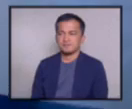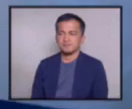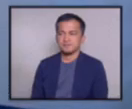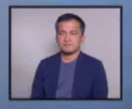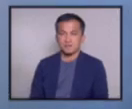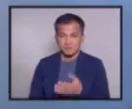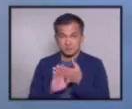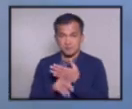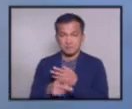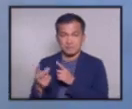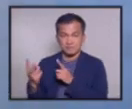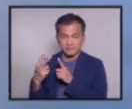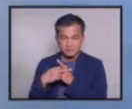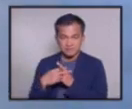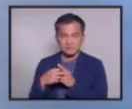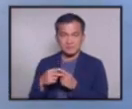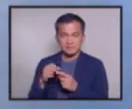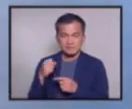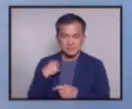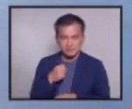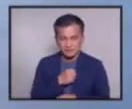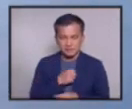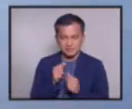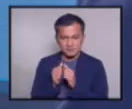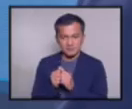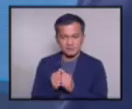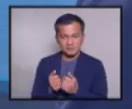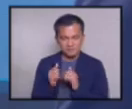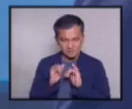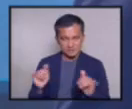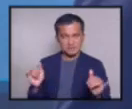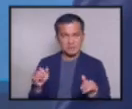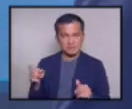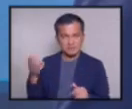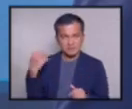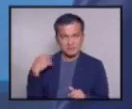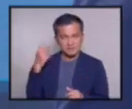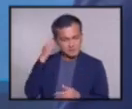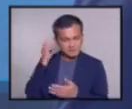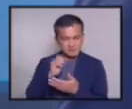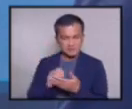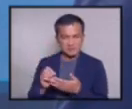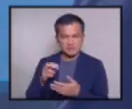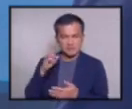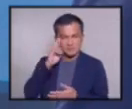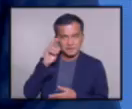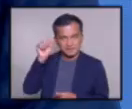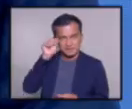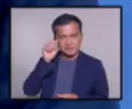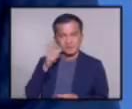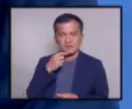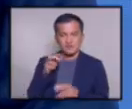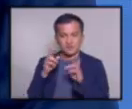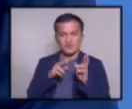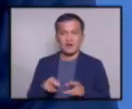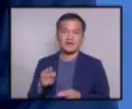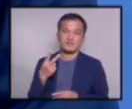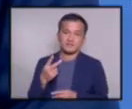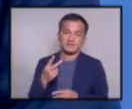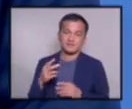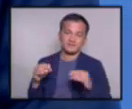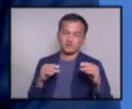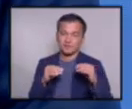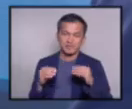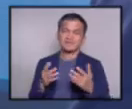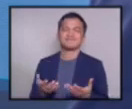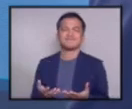At nagbabalik po ang aplikante sa Senado at kasama pa rin po natin si dating Secretary Raffy Alunan. Sa round 2 ng